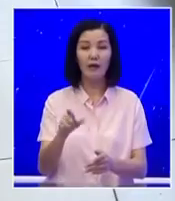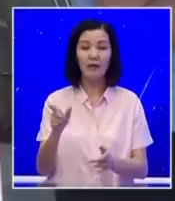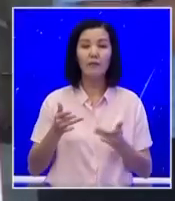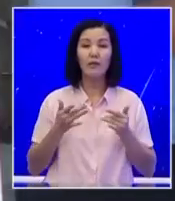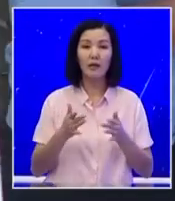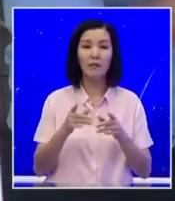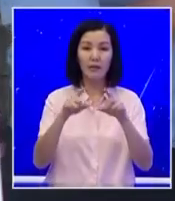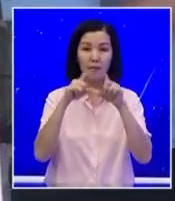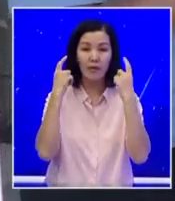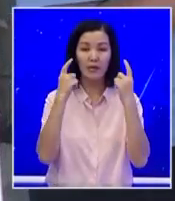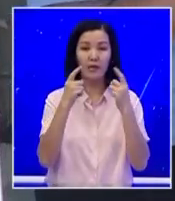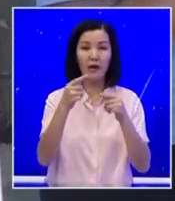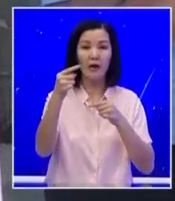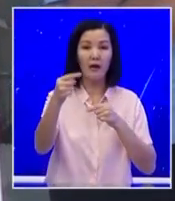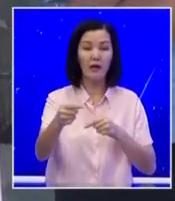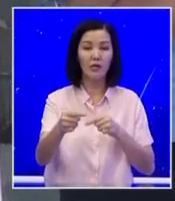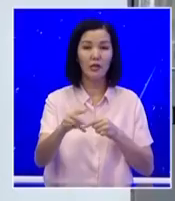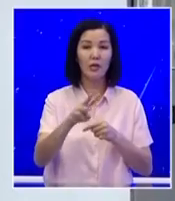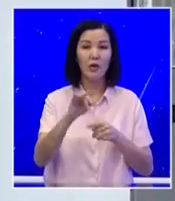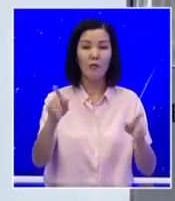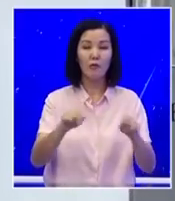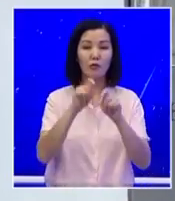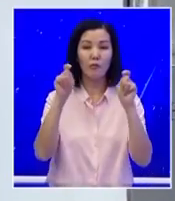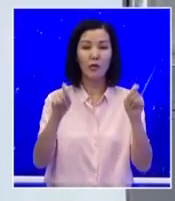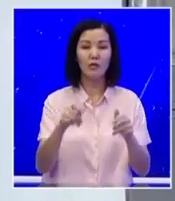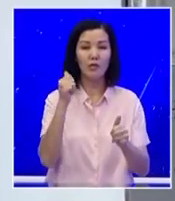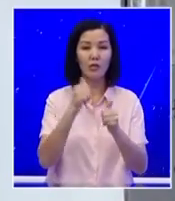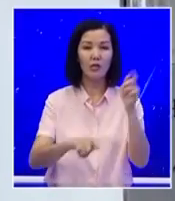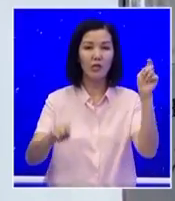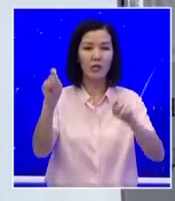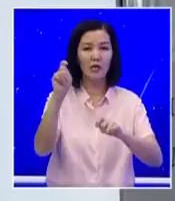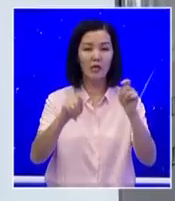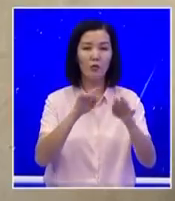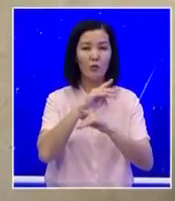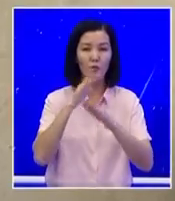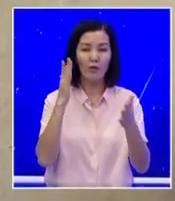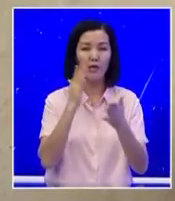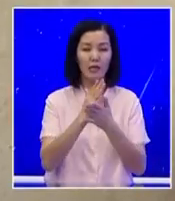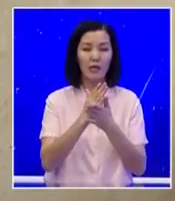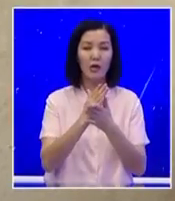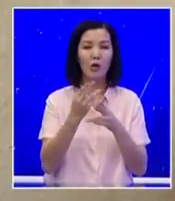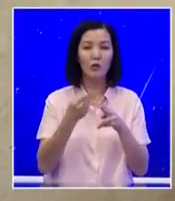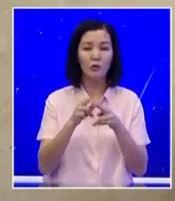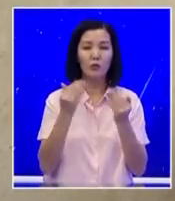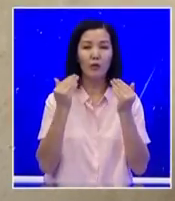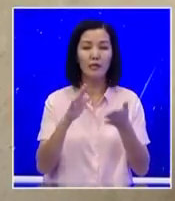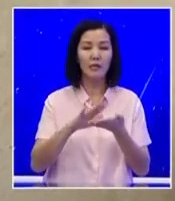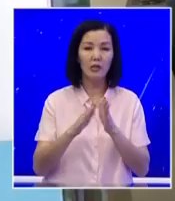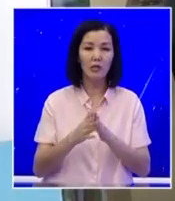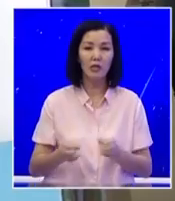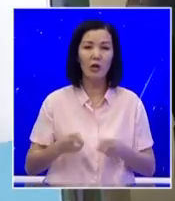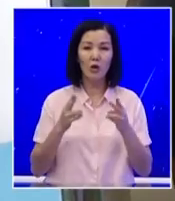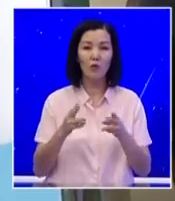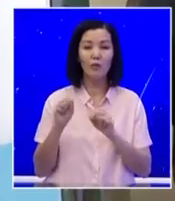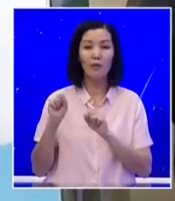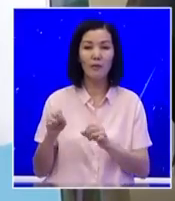етілетіні бетперде, арақашықтық. Маусым ашылса, күн сайын жан-жақтан келушілер көбейетіні анық. Сол себепті қазіргі жағдайда қауіпте жоқ